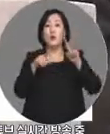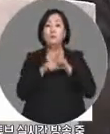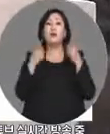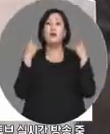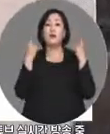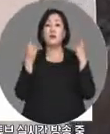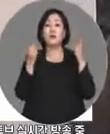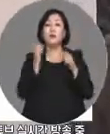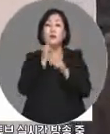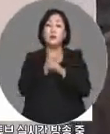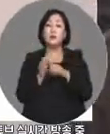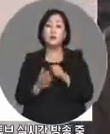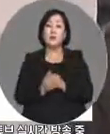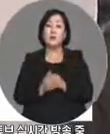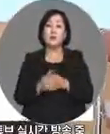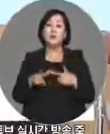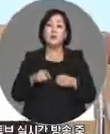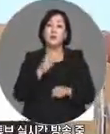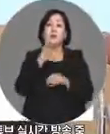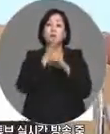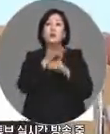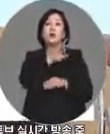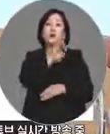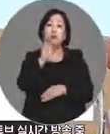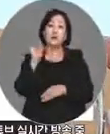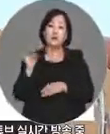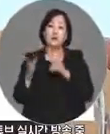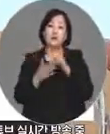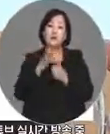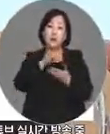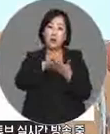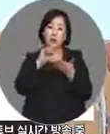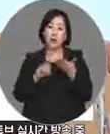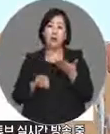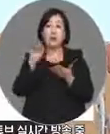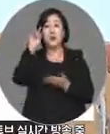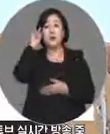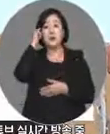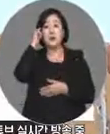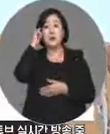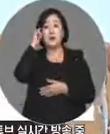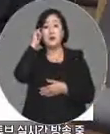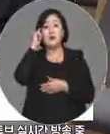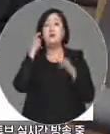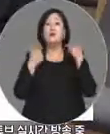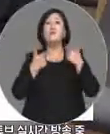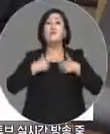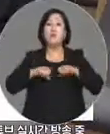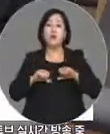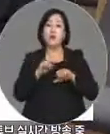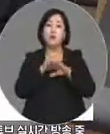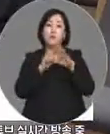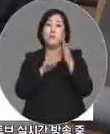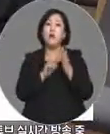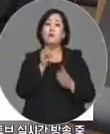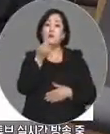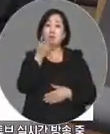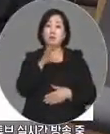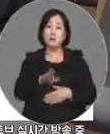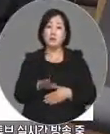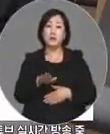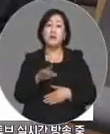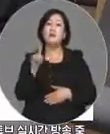왔습니다. 솔직히 중간중간에 아, 그만할까 이런 식으로 좀 이제 포기할 만한 상황도 많긴 했는데